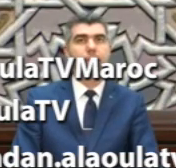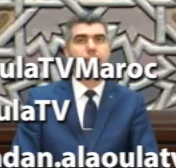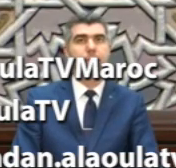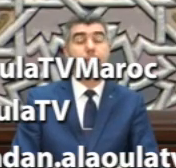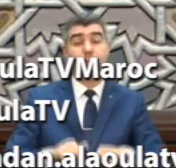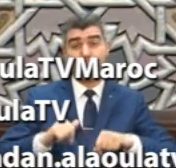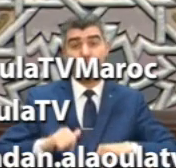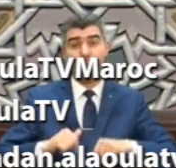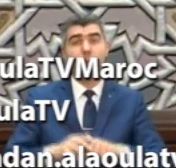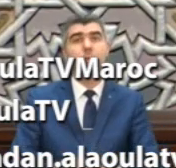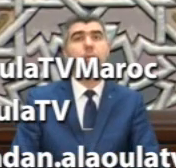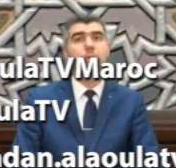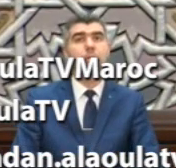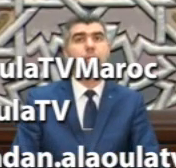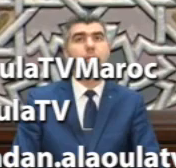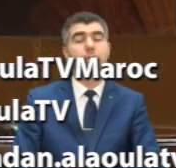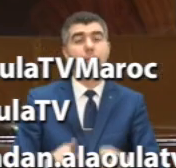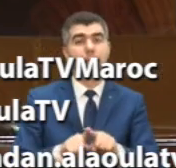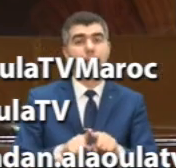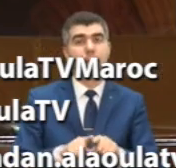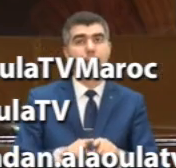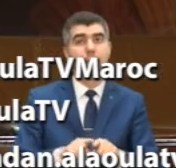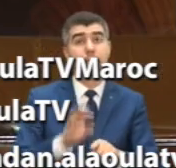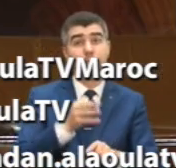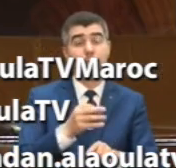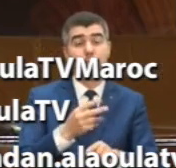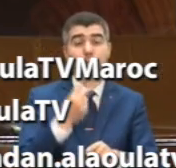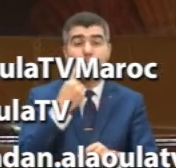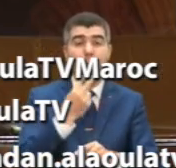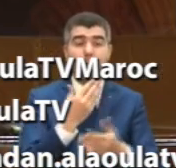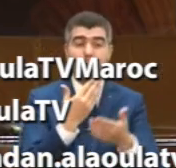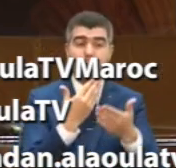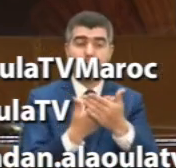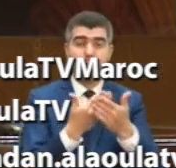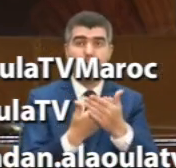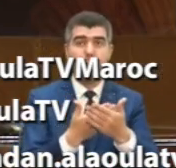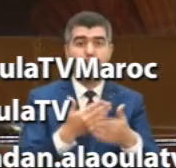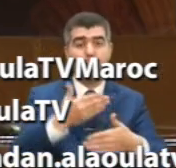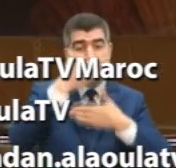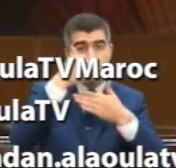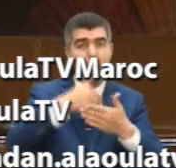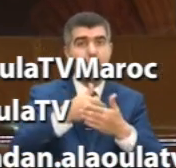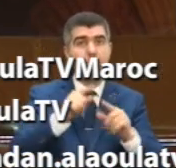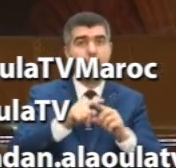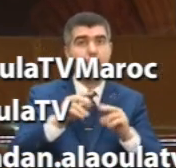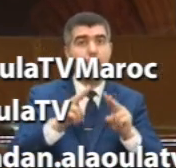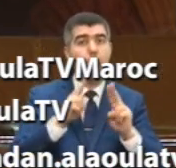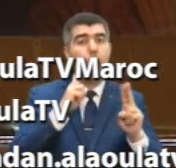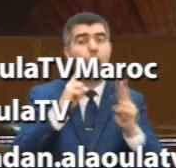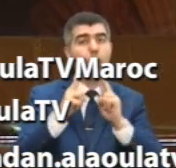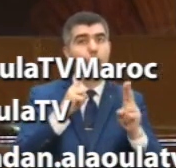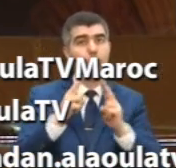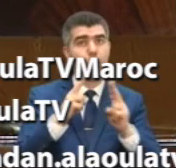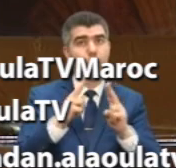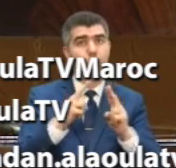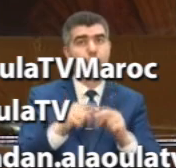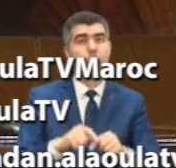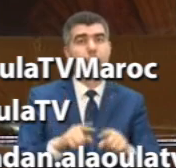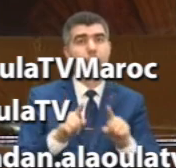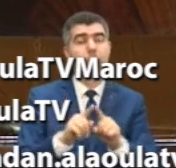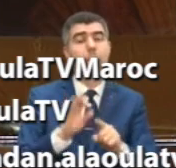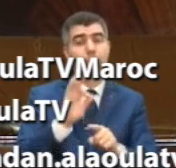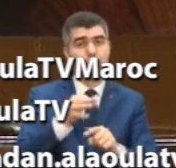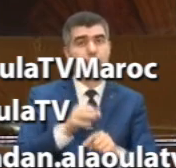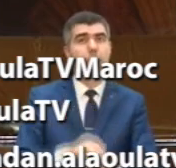السيد الوزير، بغينا حلول انيه ومباشره. المغرب تتوفر على واحد الطريق السيار، شبكة طرق السيارة لا بأس